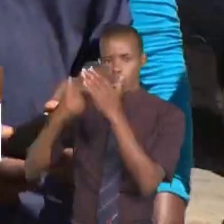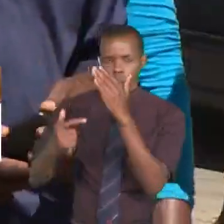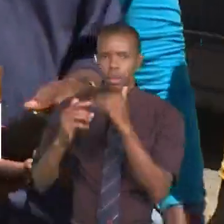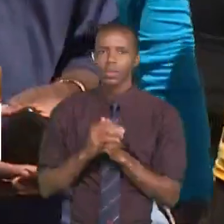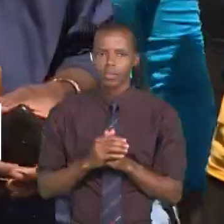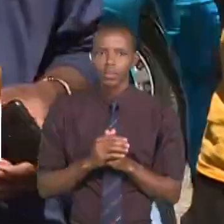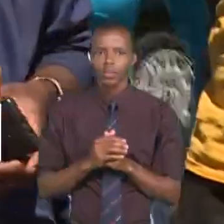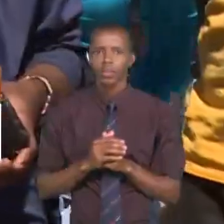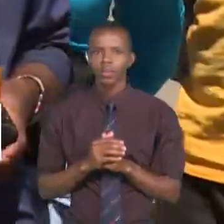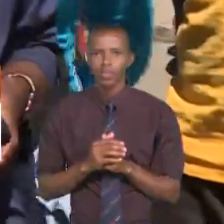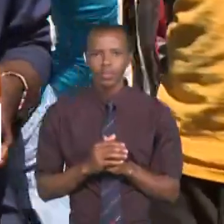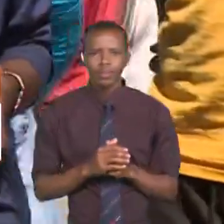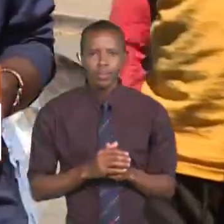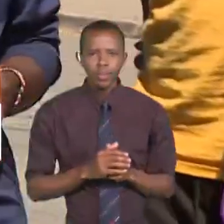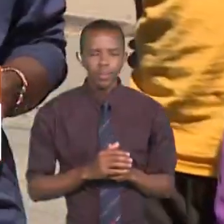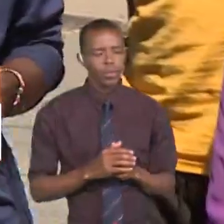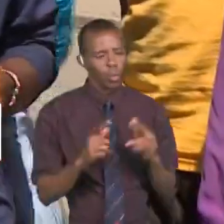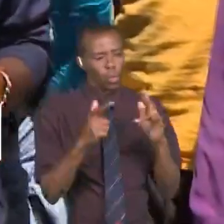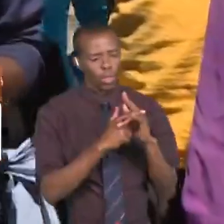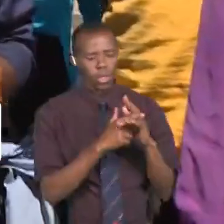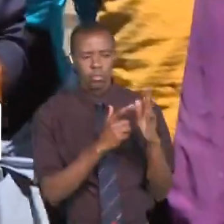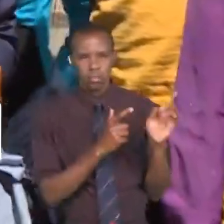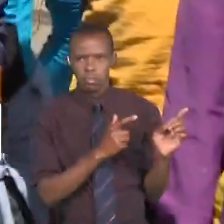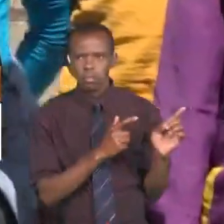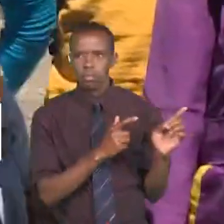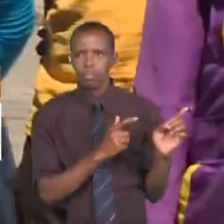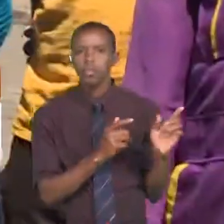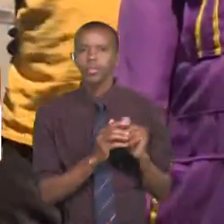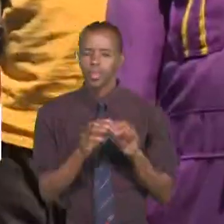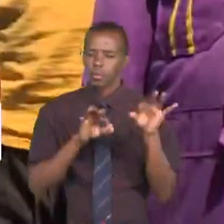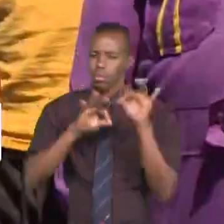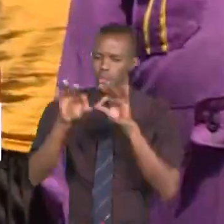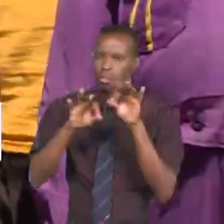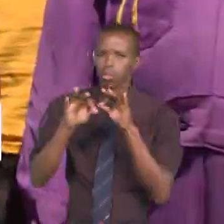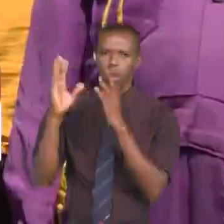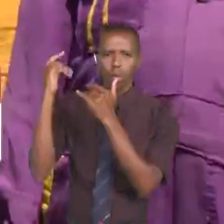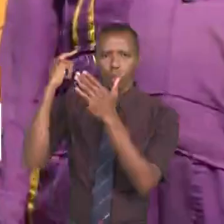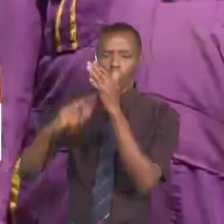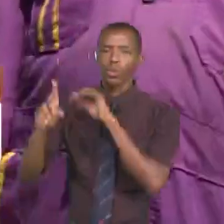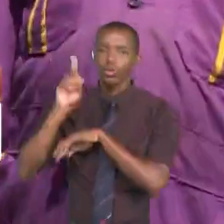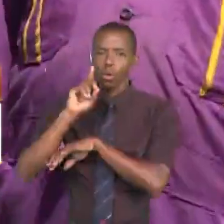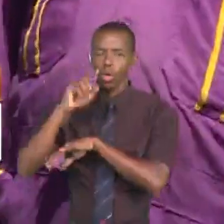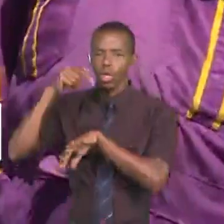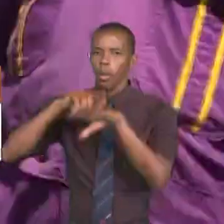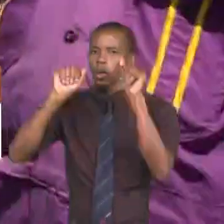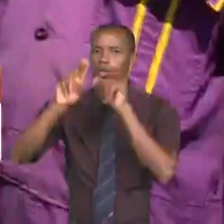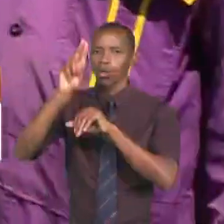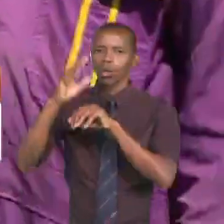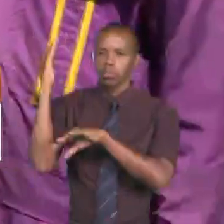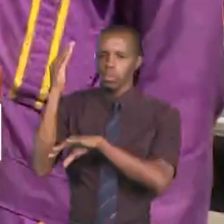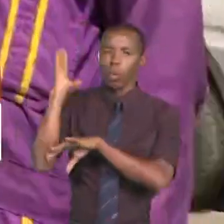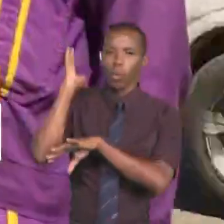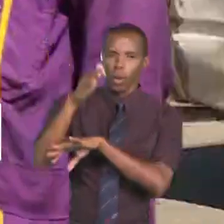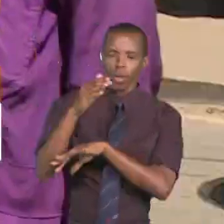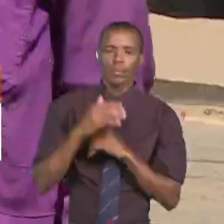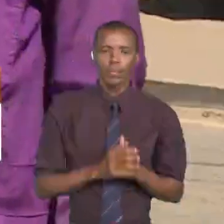kusema maneno kama yapi? Pengine tuanze na mwenzangu hapa aweze kunieleza kwamba unatarajia kwamba hapo kesho wakati ambapo rais atazungumza